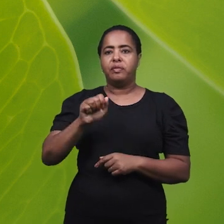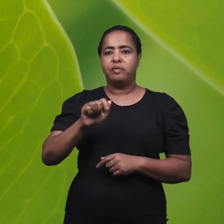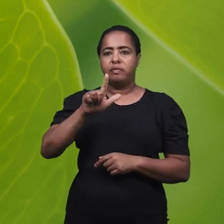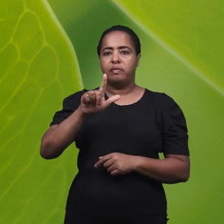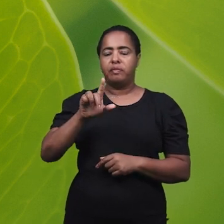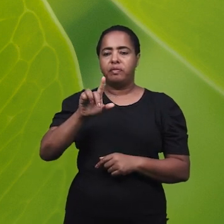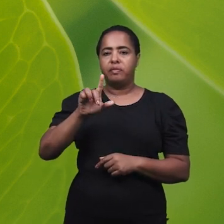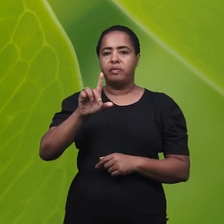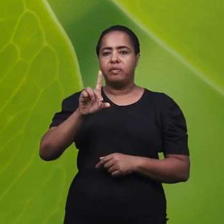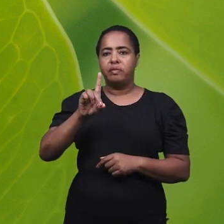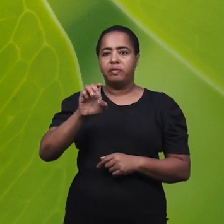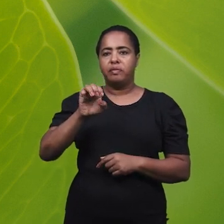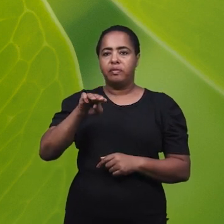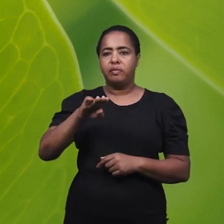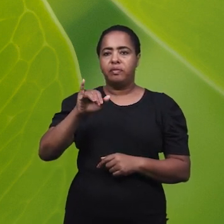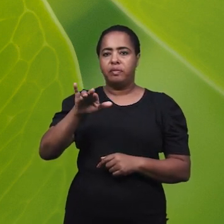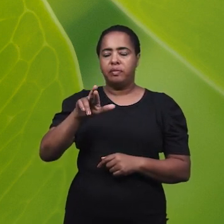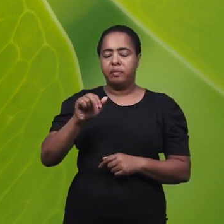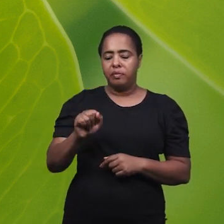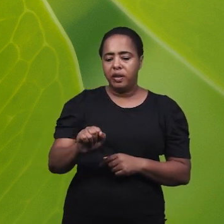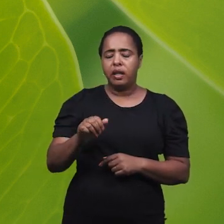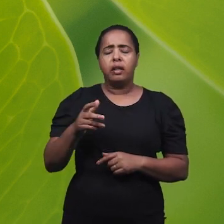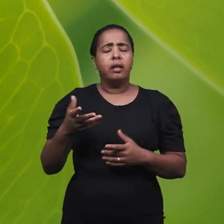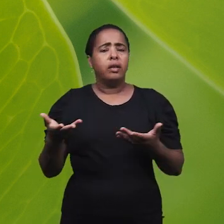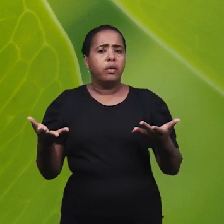Babo. Et